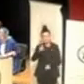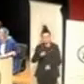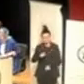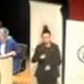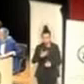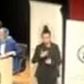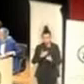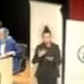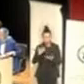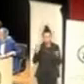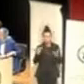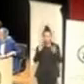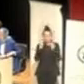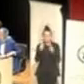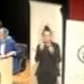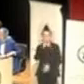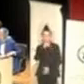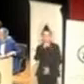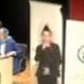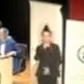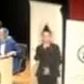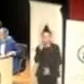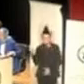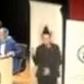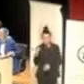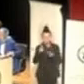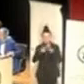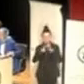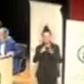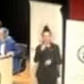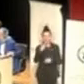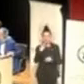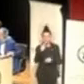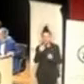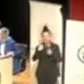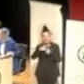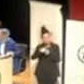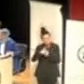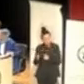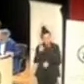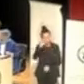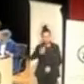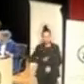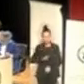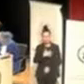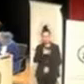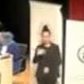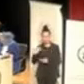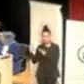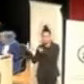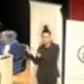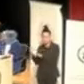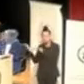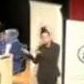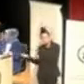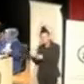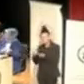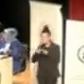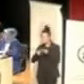İleri düzeyde İngilizce bilmekte ve Merve Hanım evli bir çocuk annesidir. Buyurun Merve Hanım. Teşekkür ederim